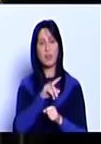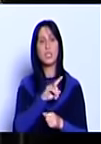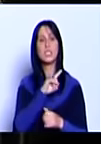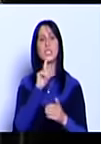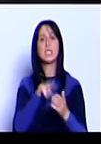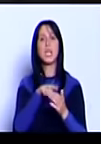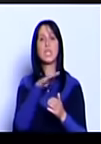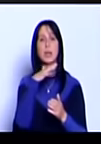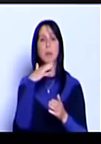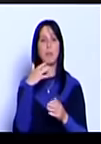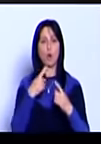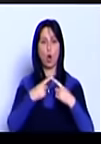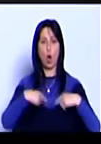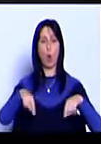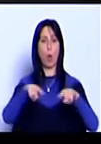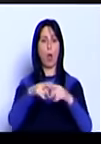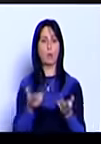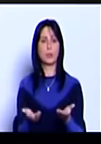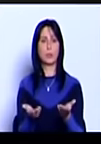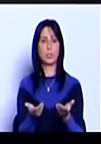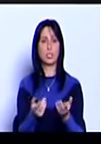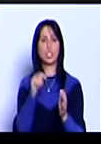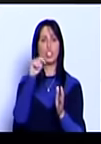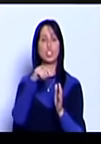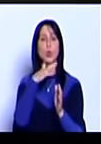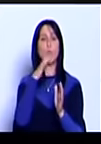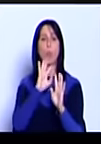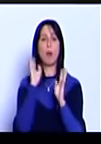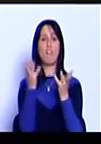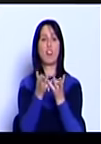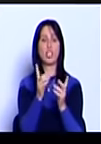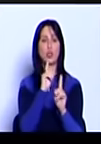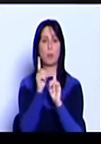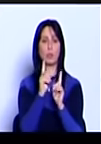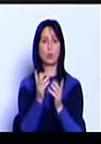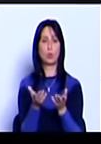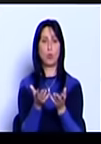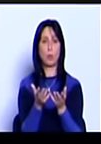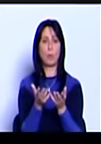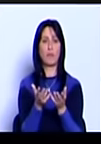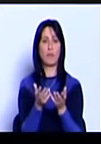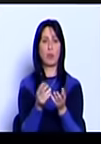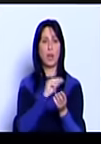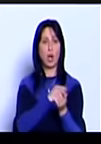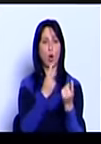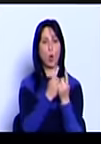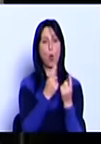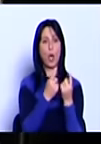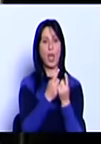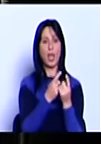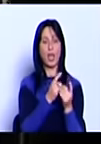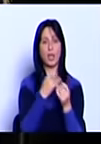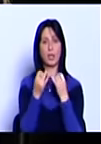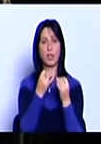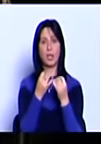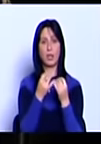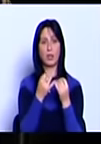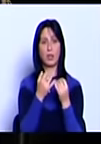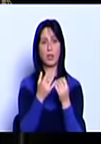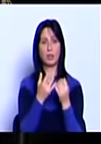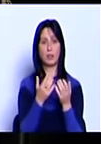ოღონდ ეს კეთდება კოალიციურ ფორმატში. შიგნით უმრავლესობის ხდომისას, როცა შენ კოლეგებს და პარტნიორებს შეულებ. დიახ,